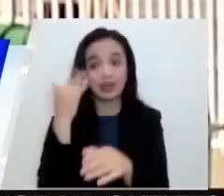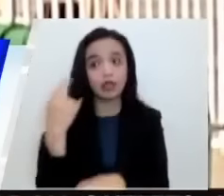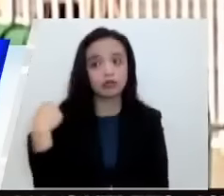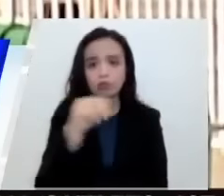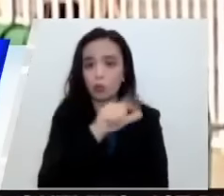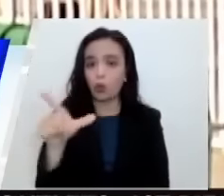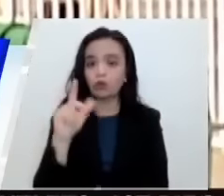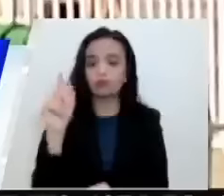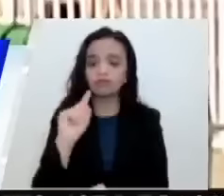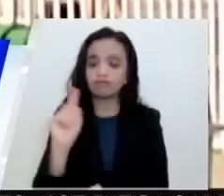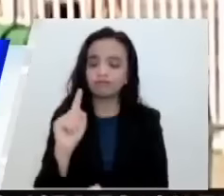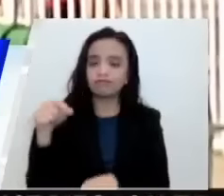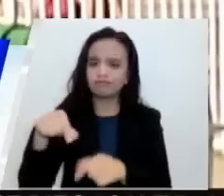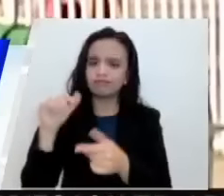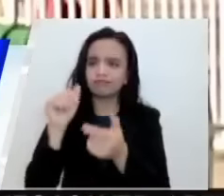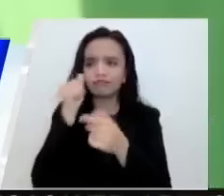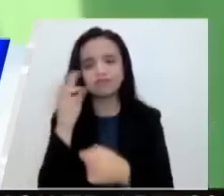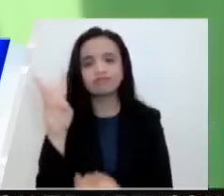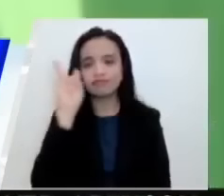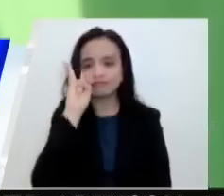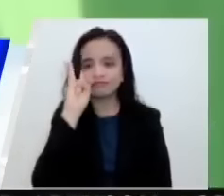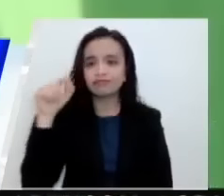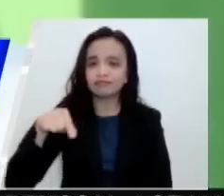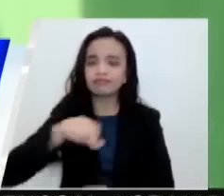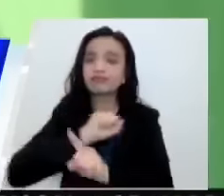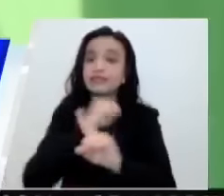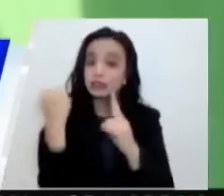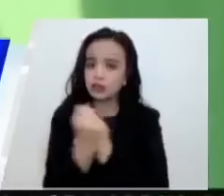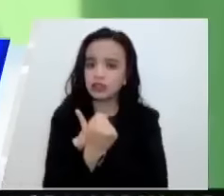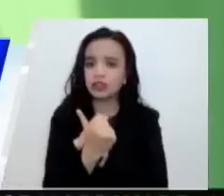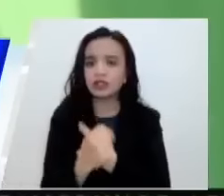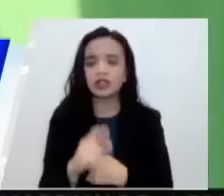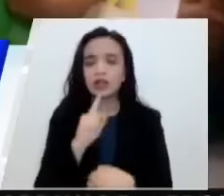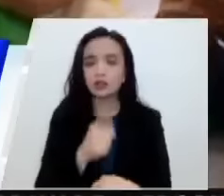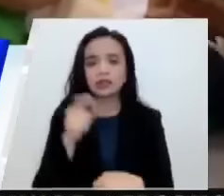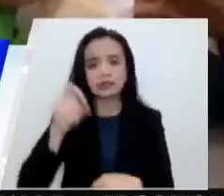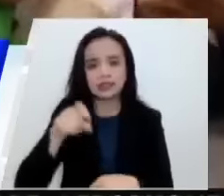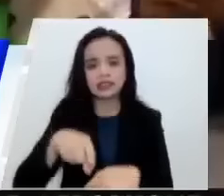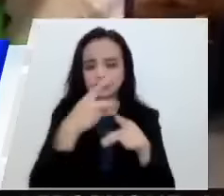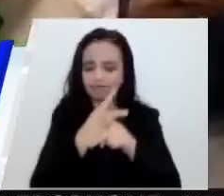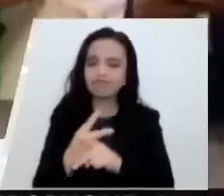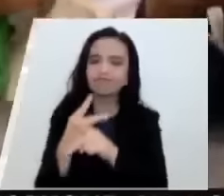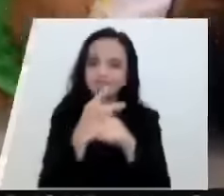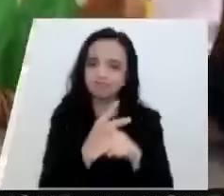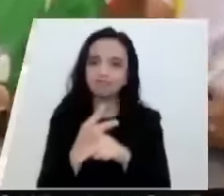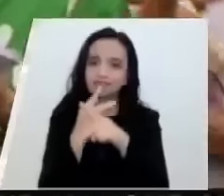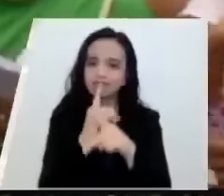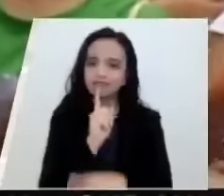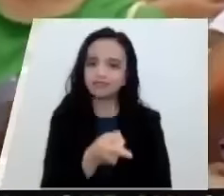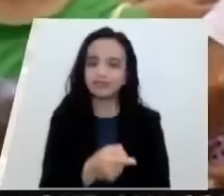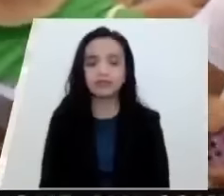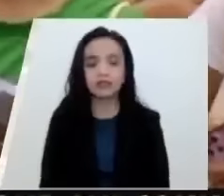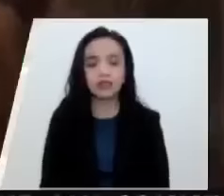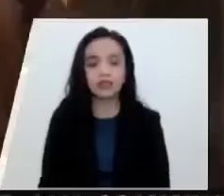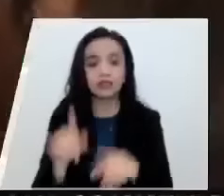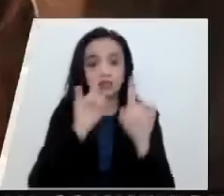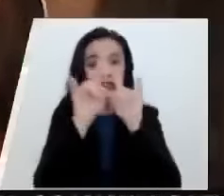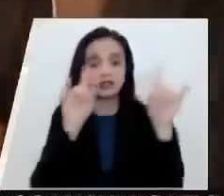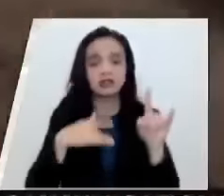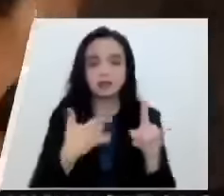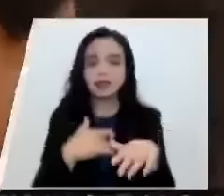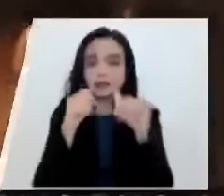ganitong klase ng ano, sitwasyon natin ngayon sa mundo na kailangan natin ingatan talaga. Di lang sa campaign feeling blessed si Sanya,